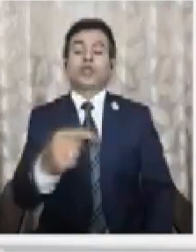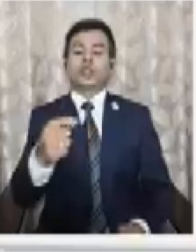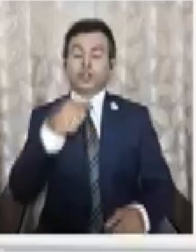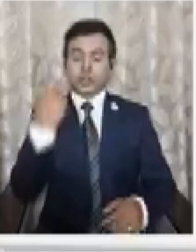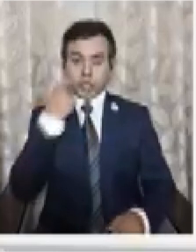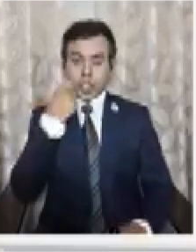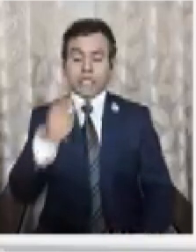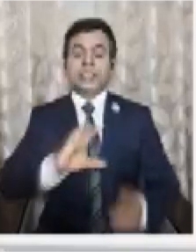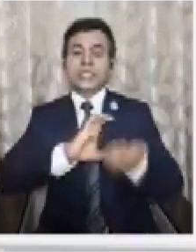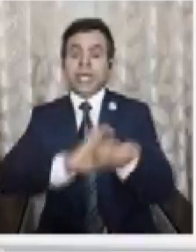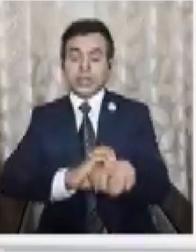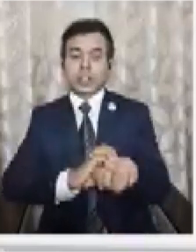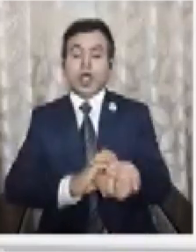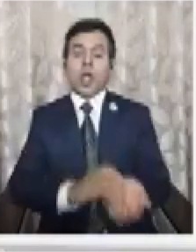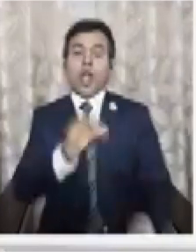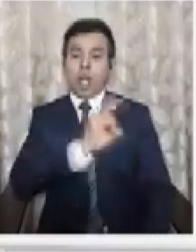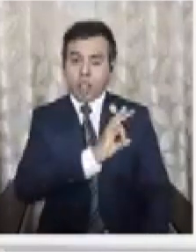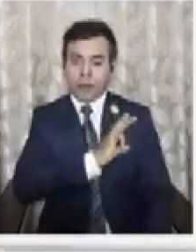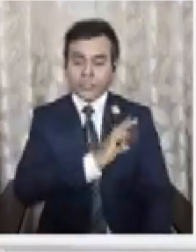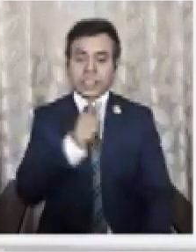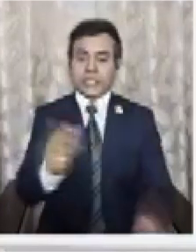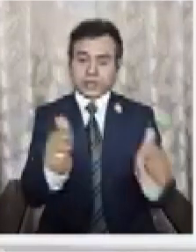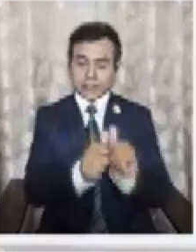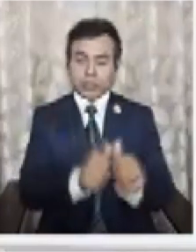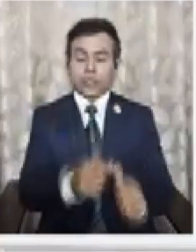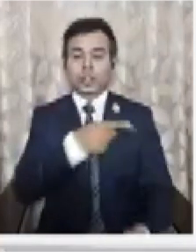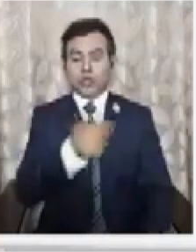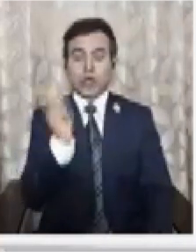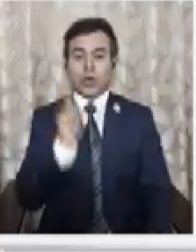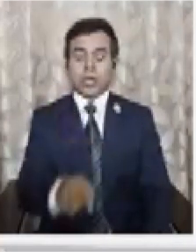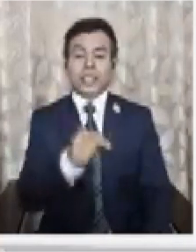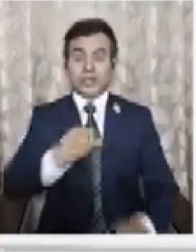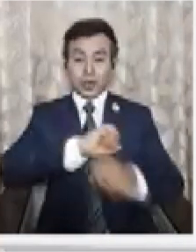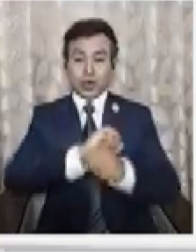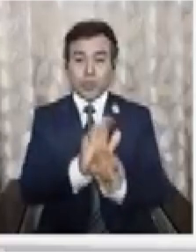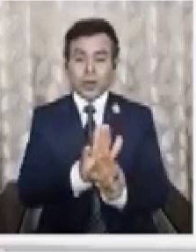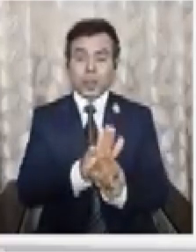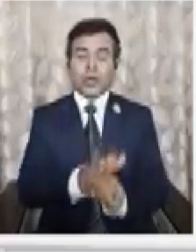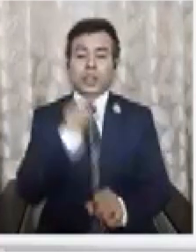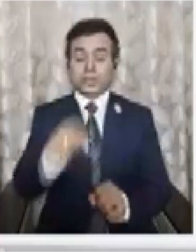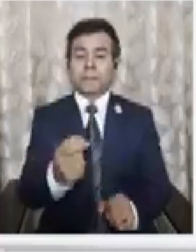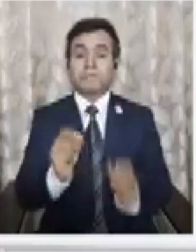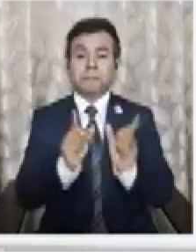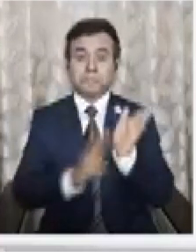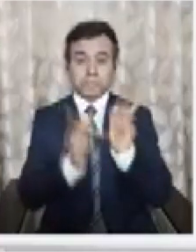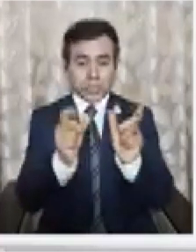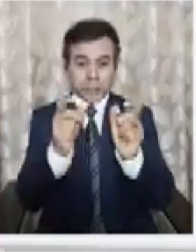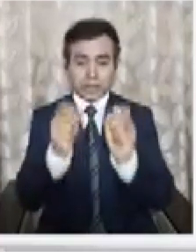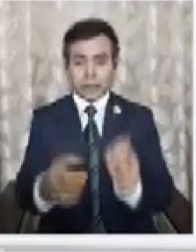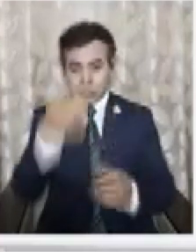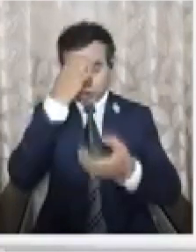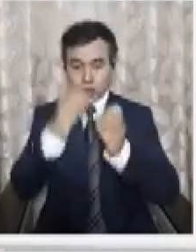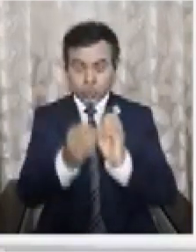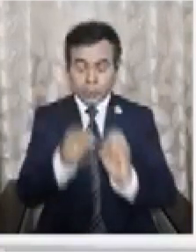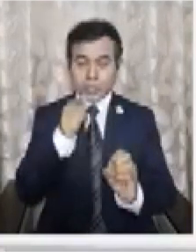ও পৌরসভা পর্যায়ের কর্মকর্তা ও মাঠ পর্যায়ের কর্মী তথা স্বাস্থ্য সহকারী টিকাদান কর্মী